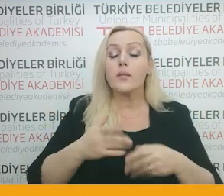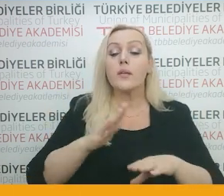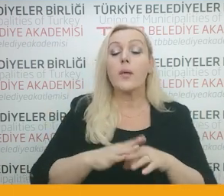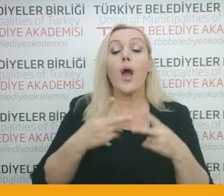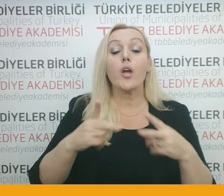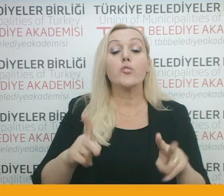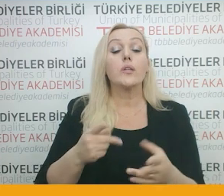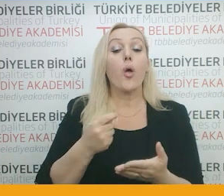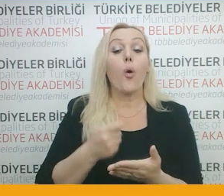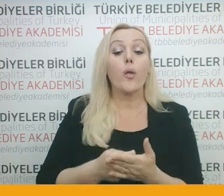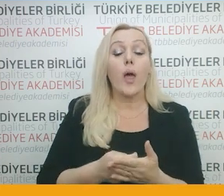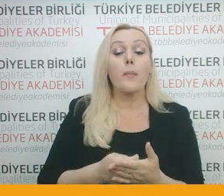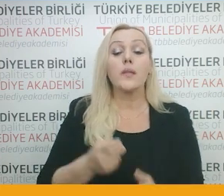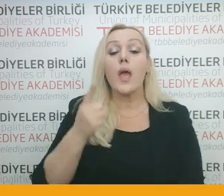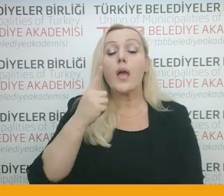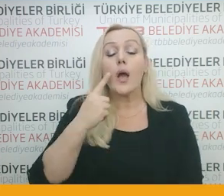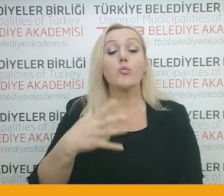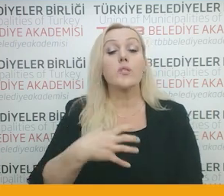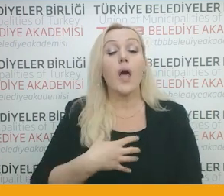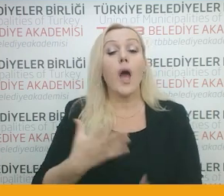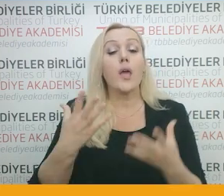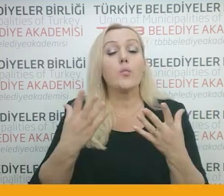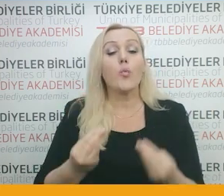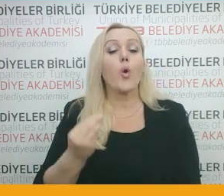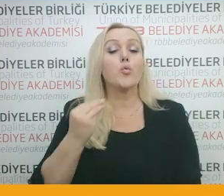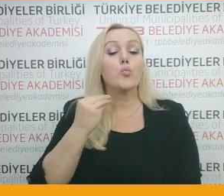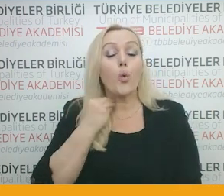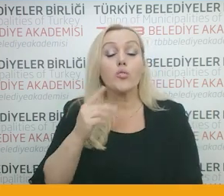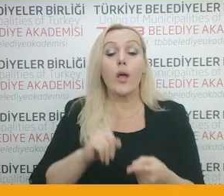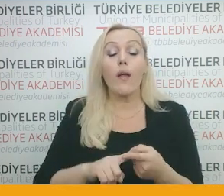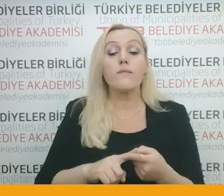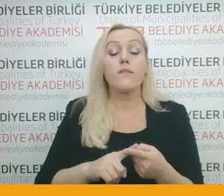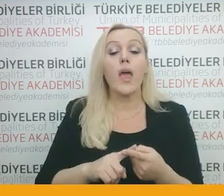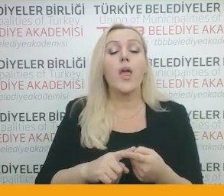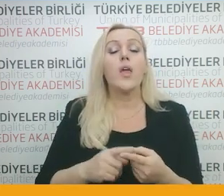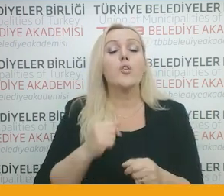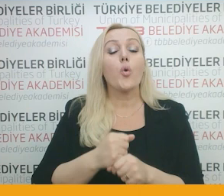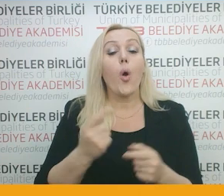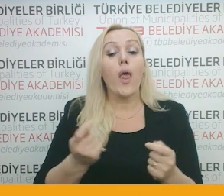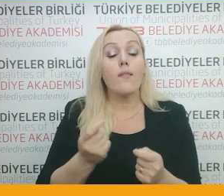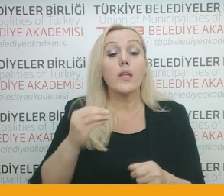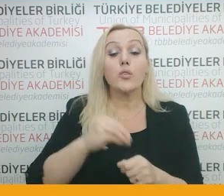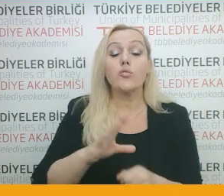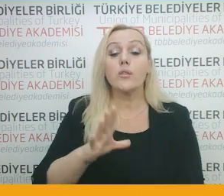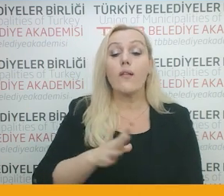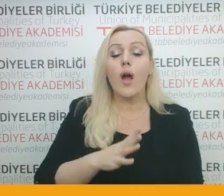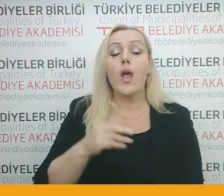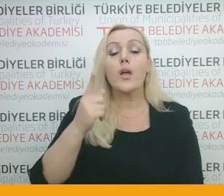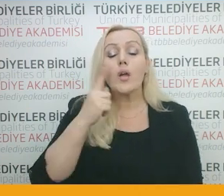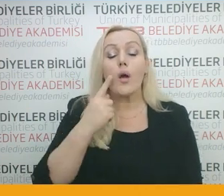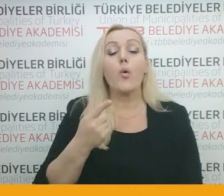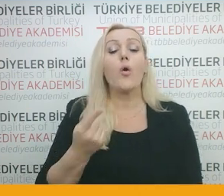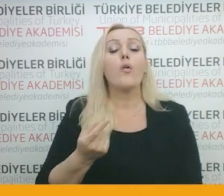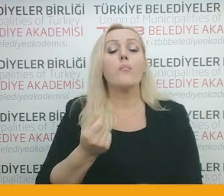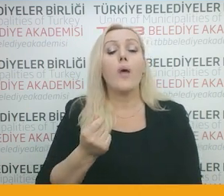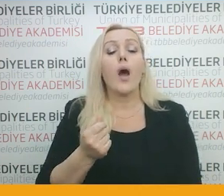açıkların finansmanı, kamunun varlık ve borçları ile diğer yükümlülüklerinin yönetimini kapsıyor. Bize kamu mali yönetimini tarif